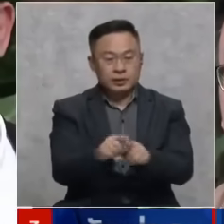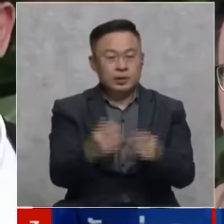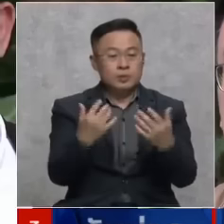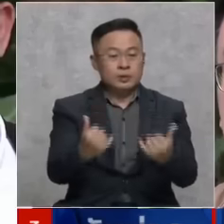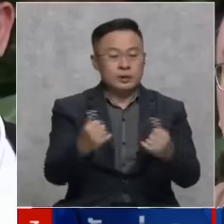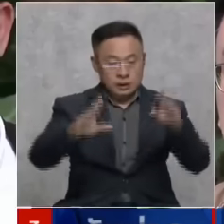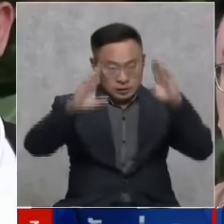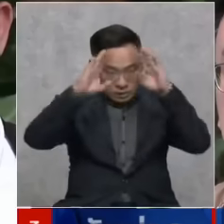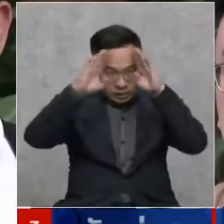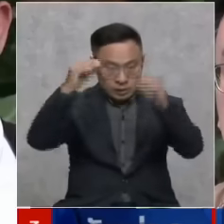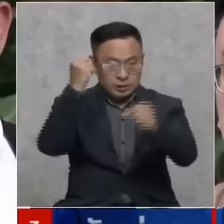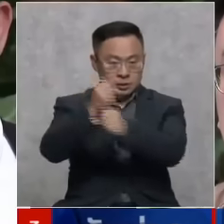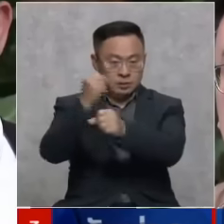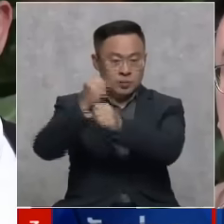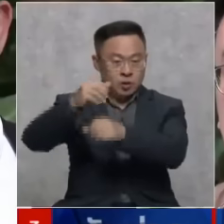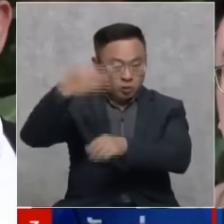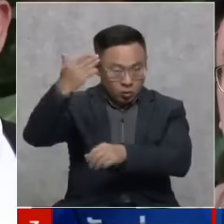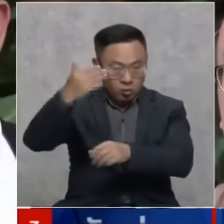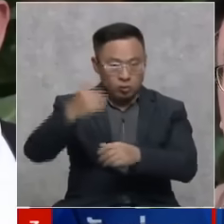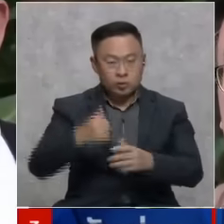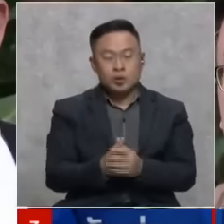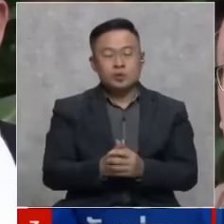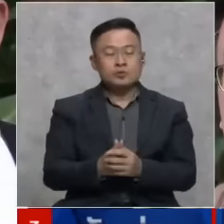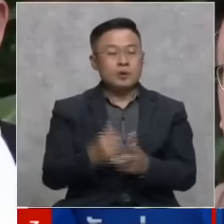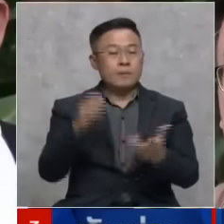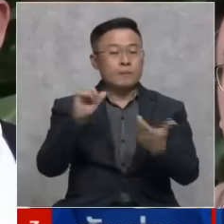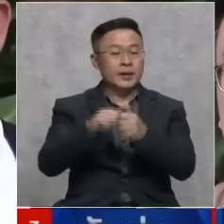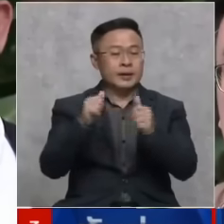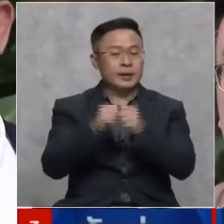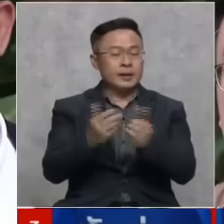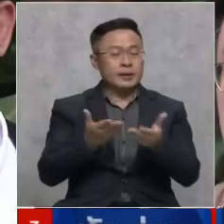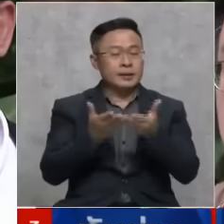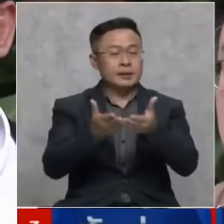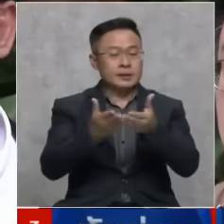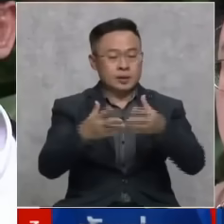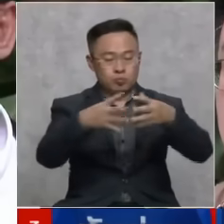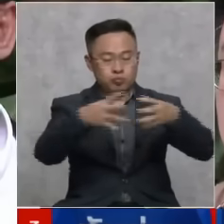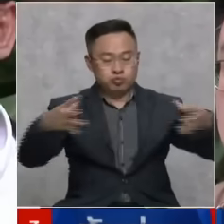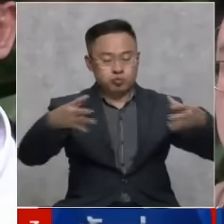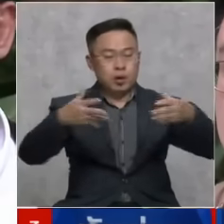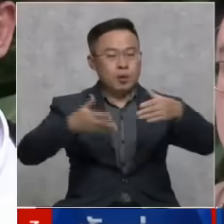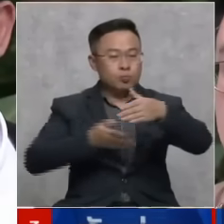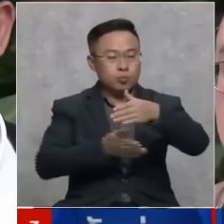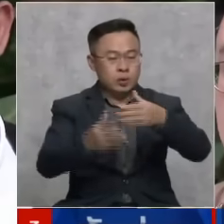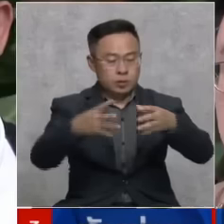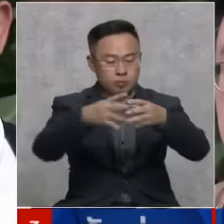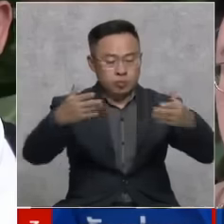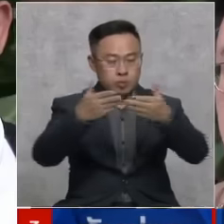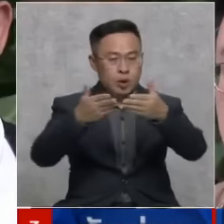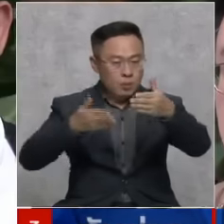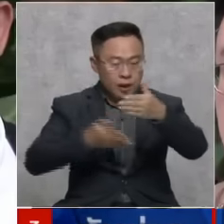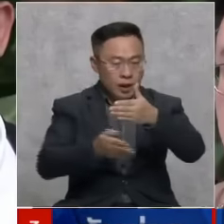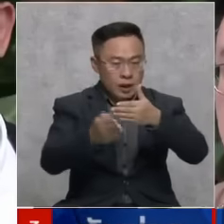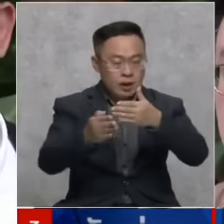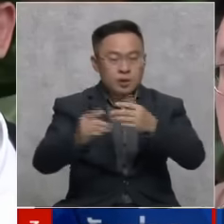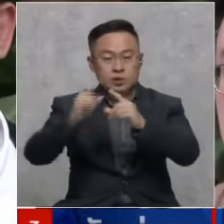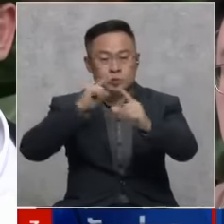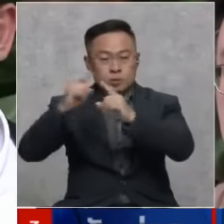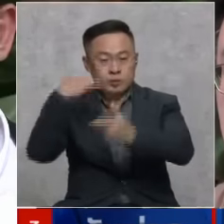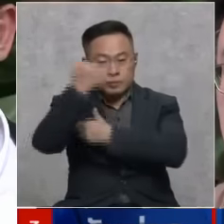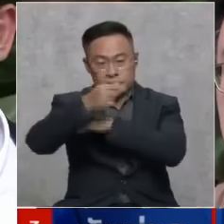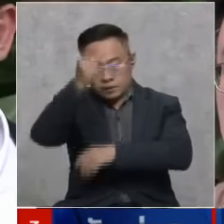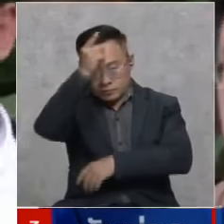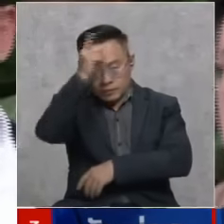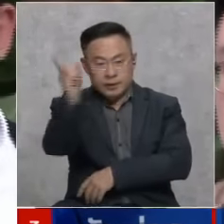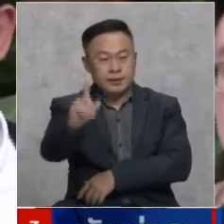ค่ะส่วนความคืบหน้าการติดต่อซื้อเครื่องยนต์เรือดำน้ำจากเยอรมนีมีการตอบรับตารางเจรจาแล้วหรือไม่นะคะนักข่าว